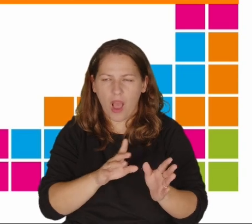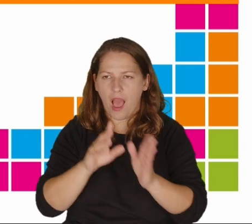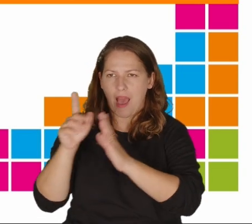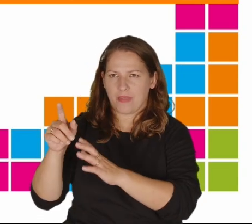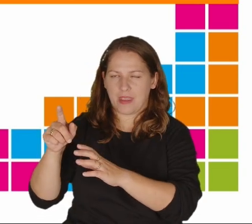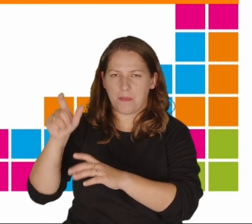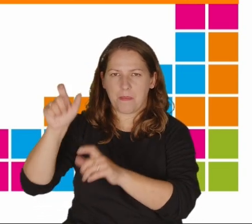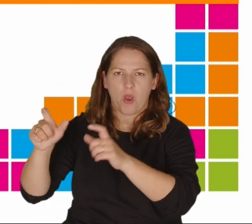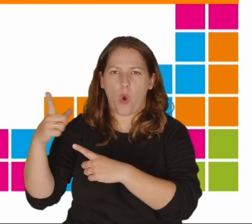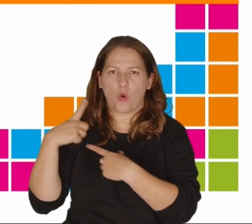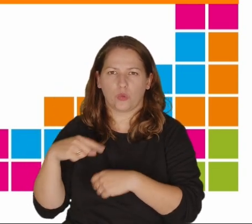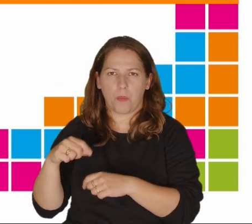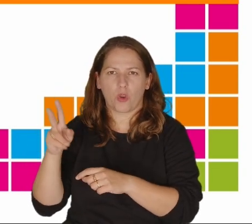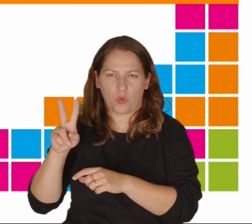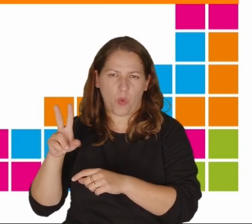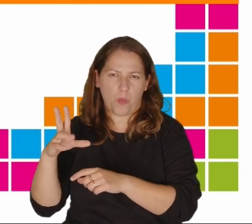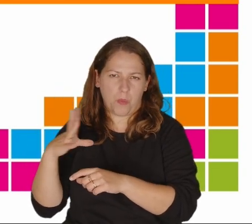okraszone reklamami